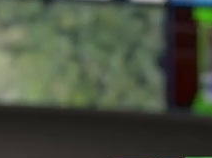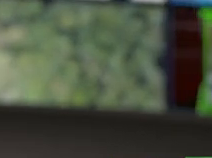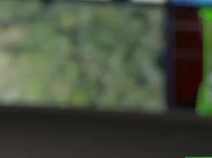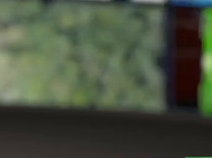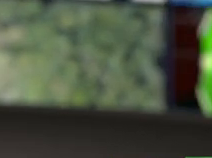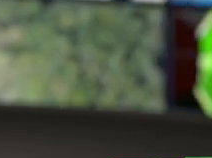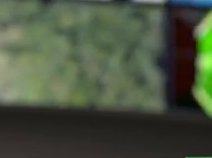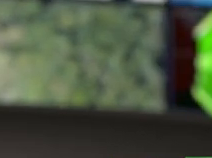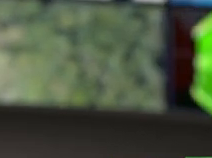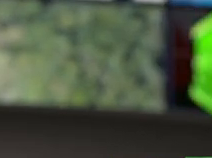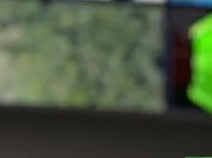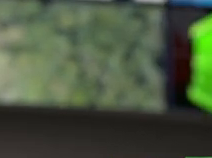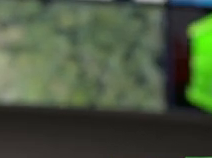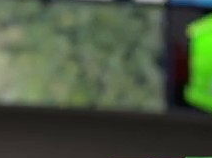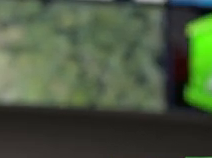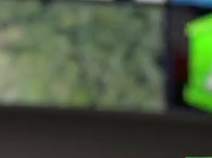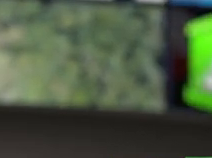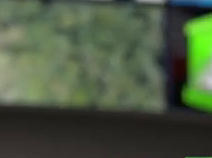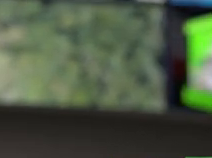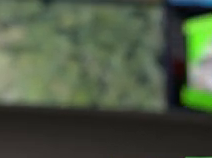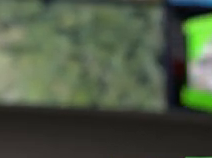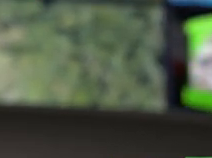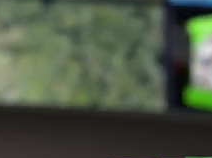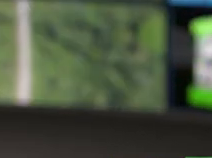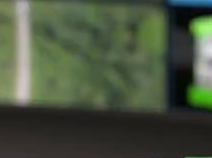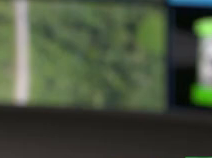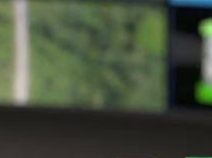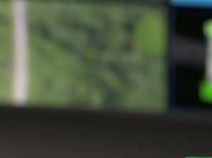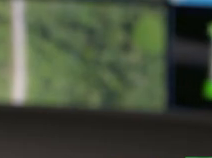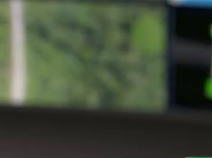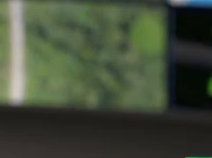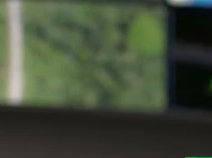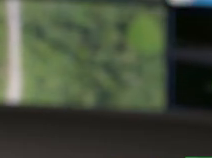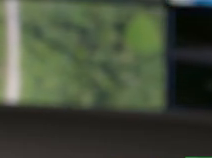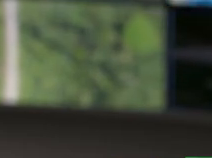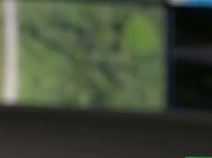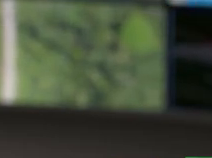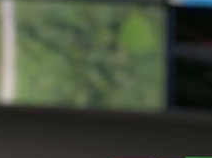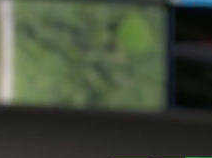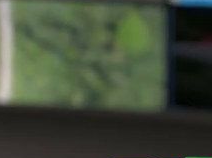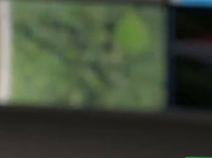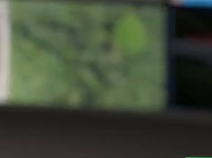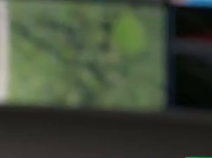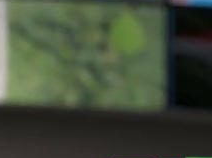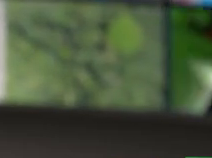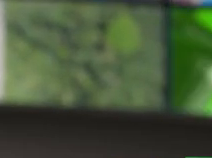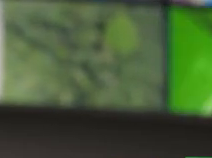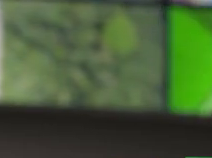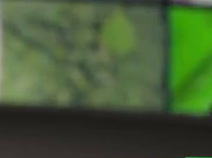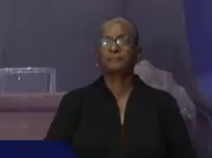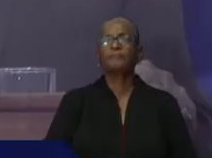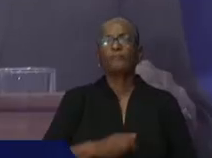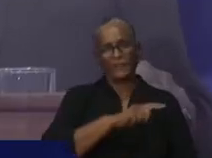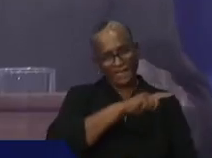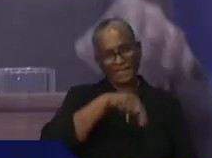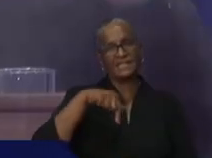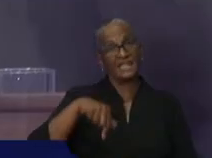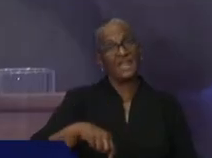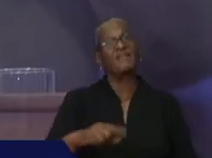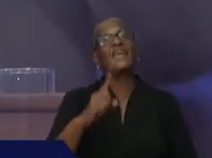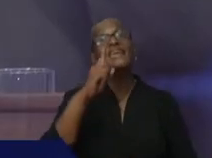Het staatshoofd heeft de uitleg rond de gesprekken met IMF in eenvoudige bewoording uitgelegd tijdens een persconferentie. Daar,